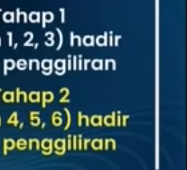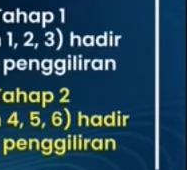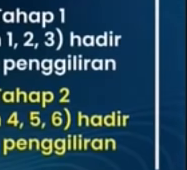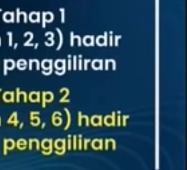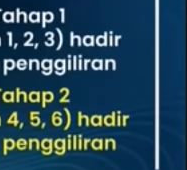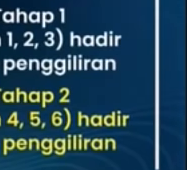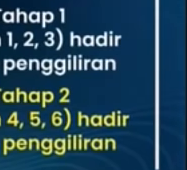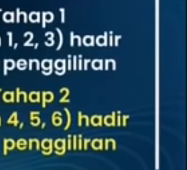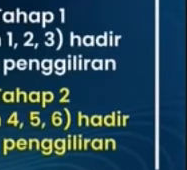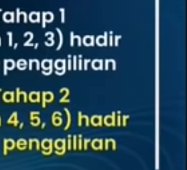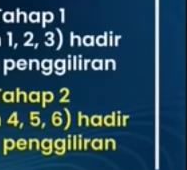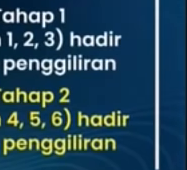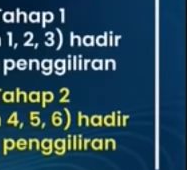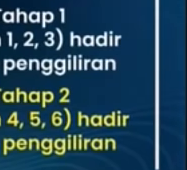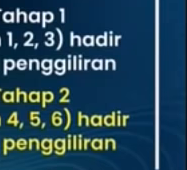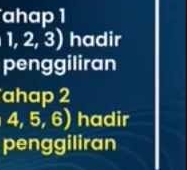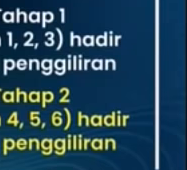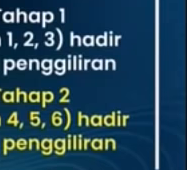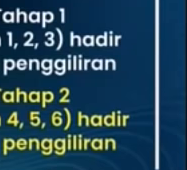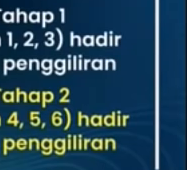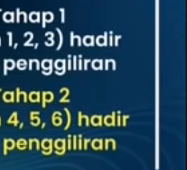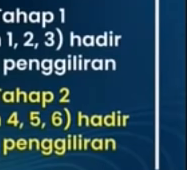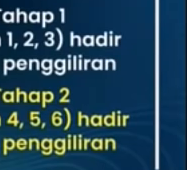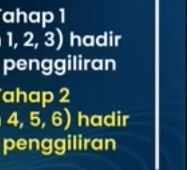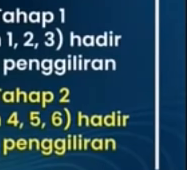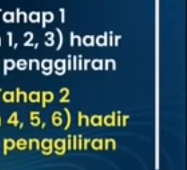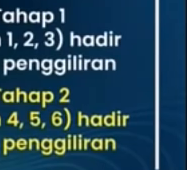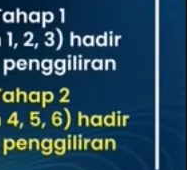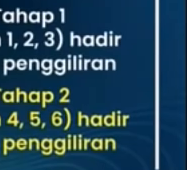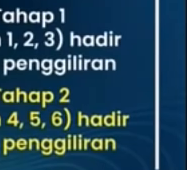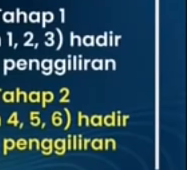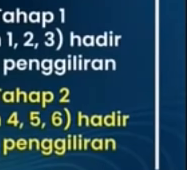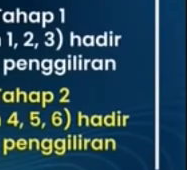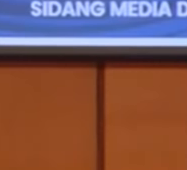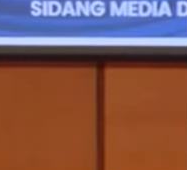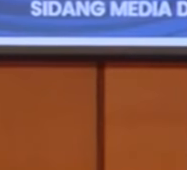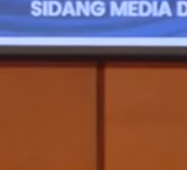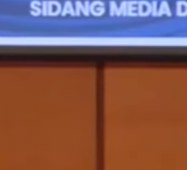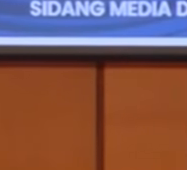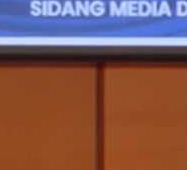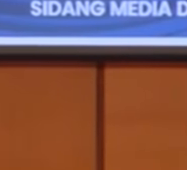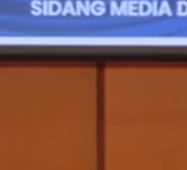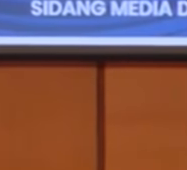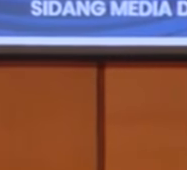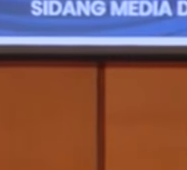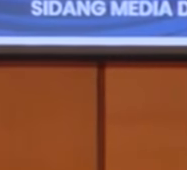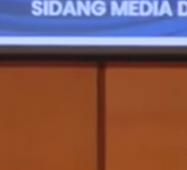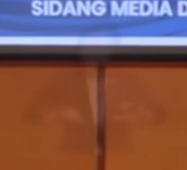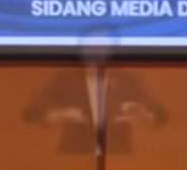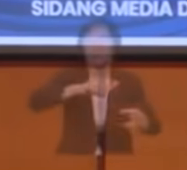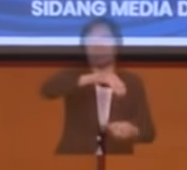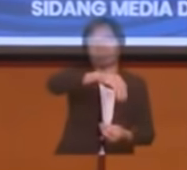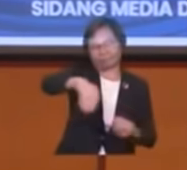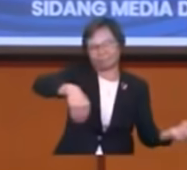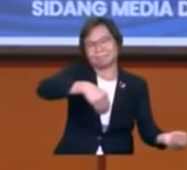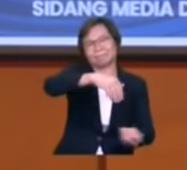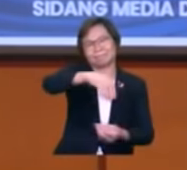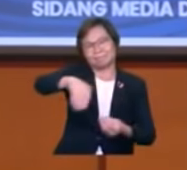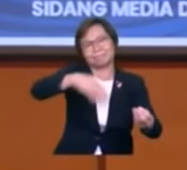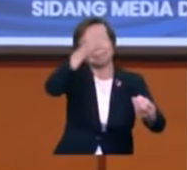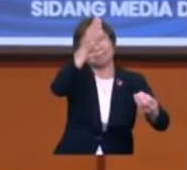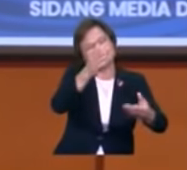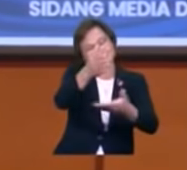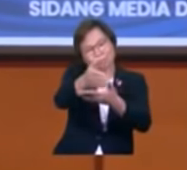maka sekolah akan berjalan di mana semua murid secara umumnya hadir tetapi melalui kaedah penggiliran